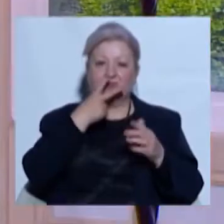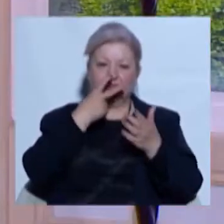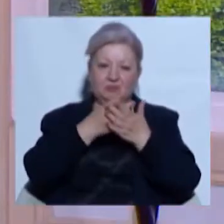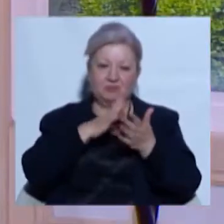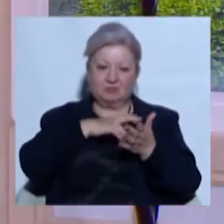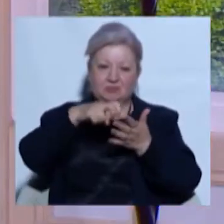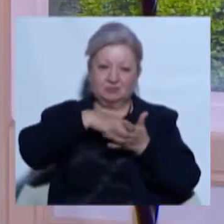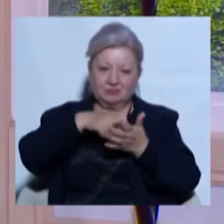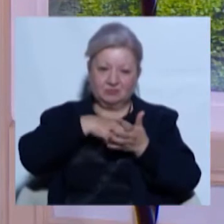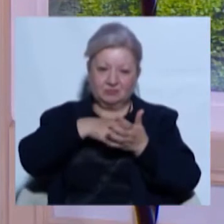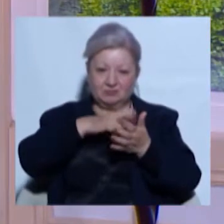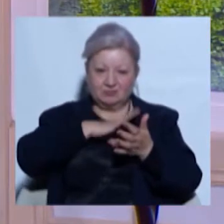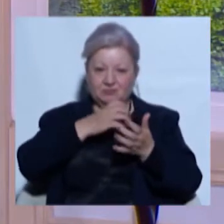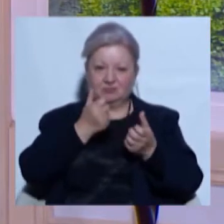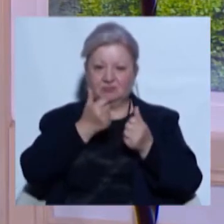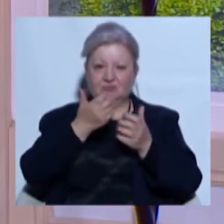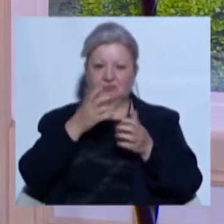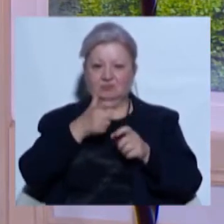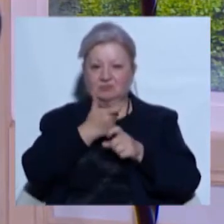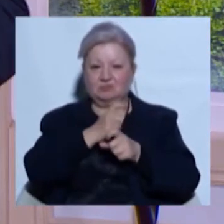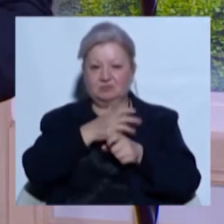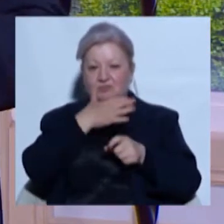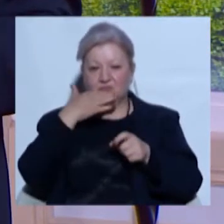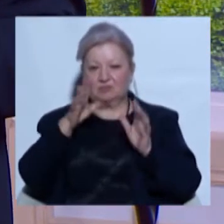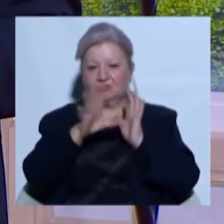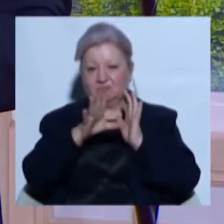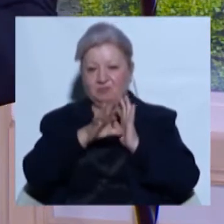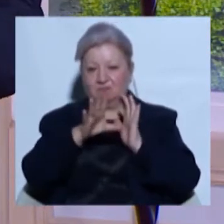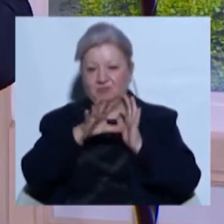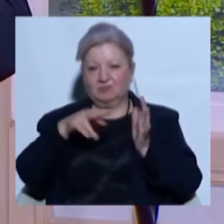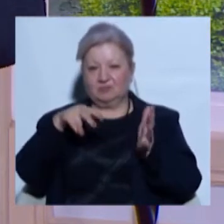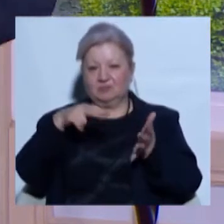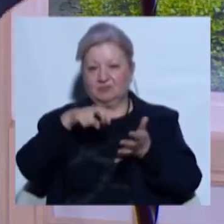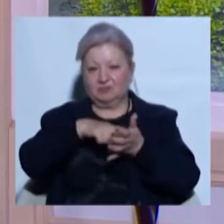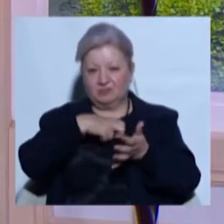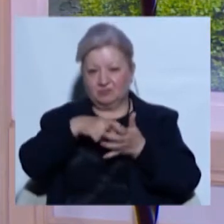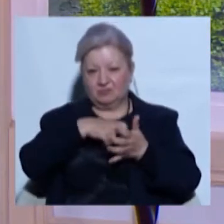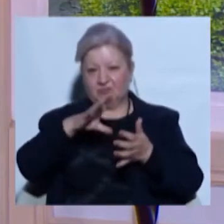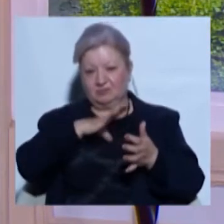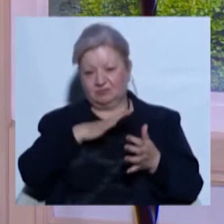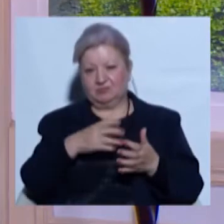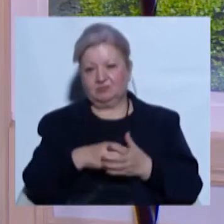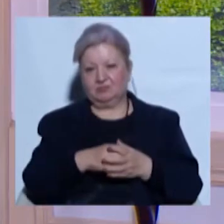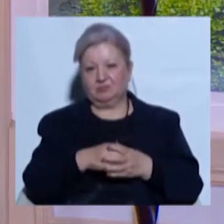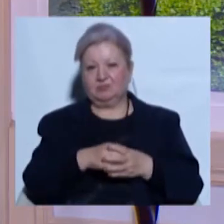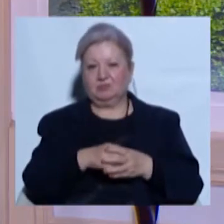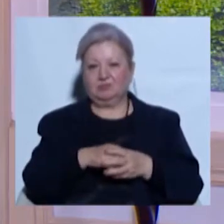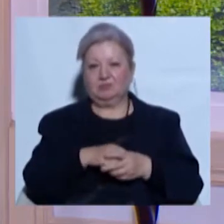შეხმიანება მომივიდა რამდენმა გამომიგზავნა ელექტრონულ ფოსტაზე შეკითხვა და ასე შემდეგ.